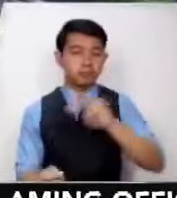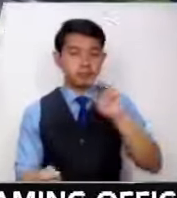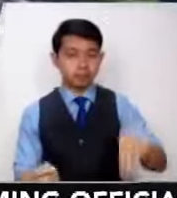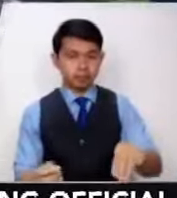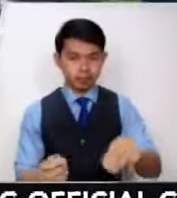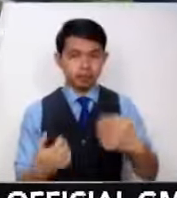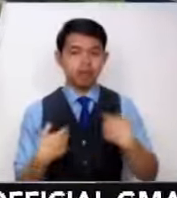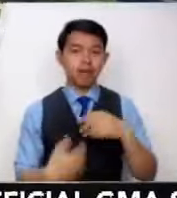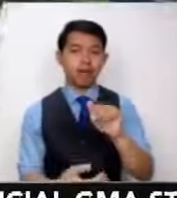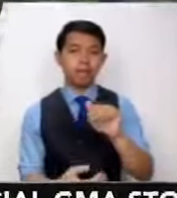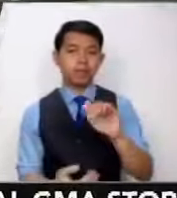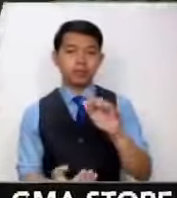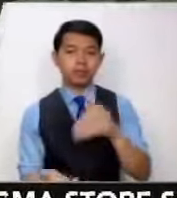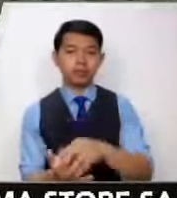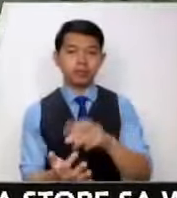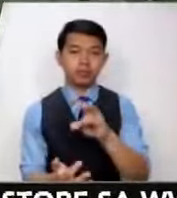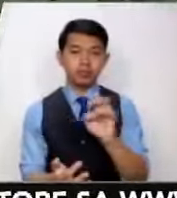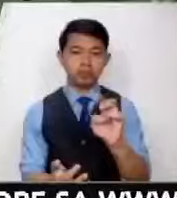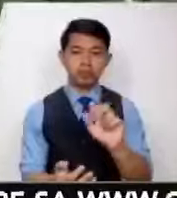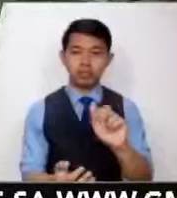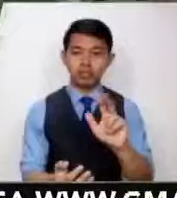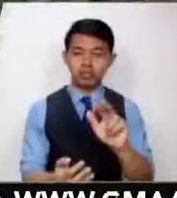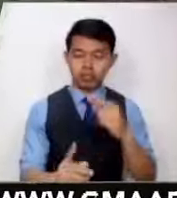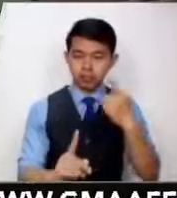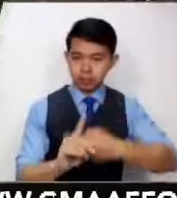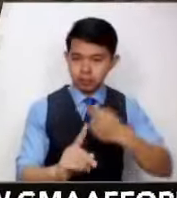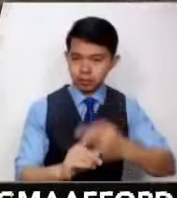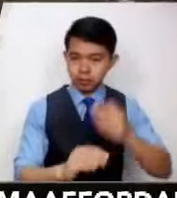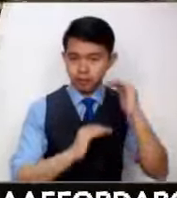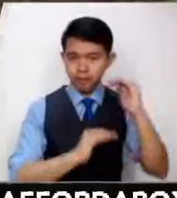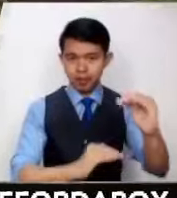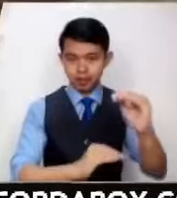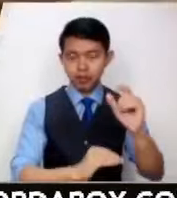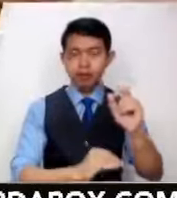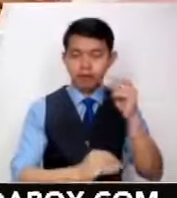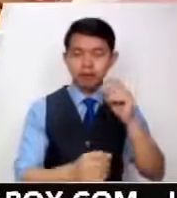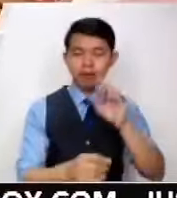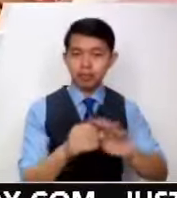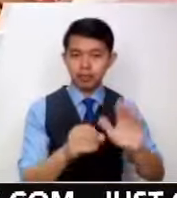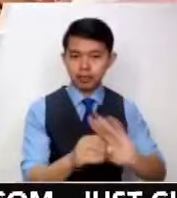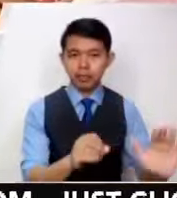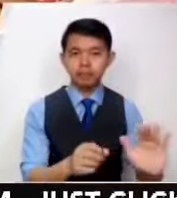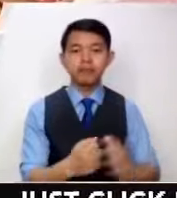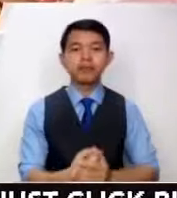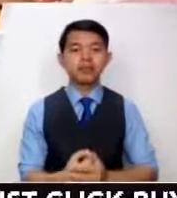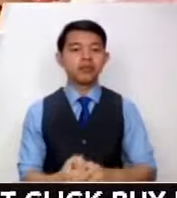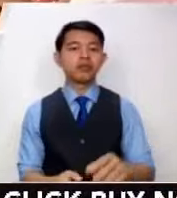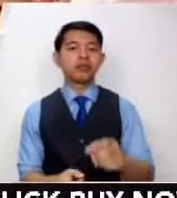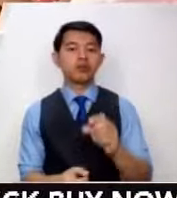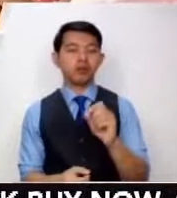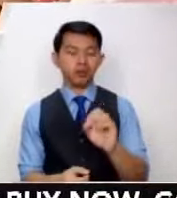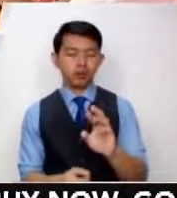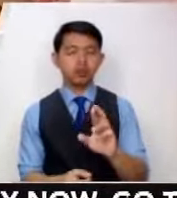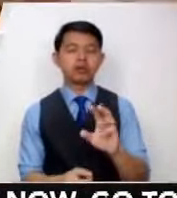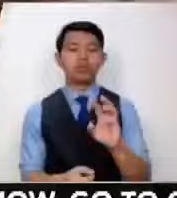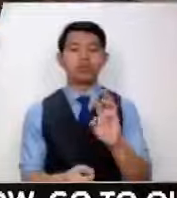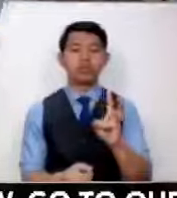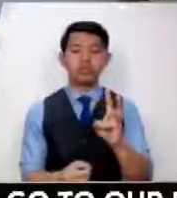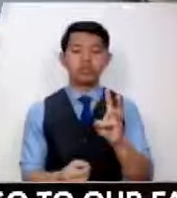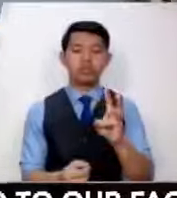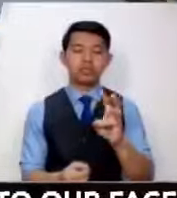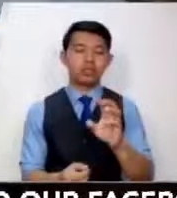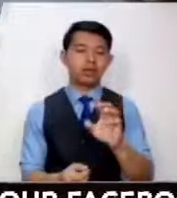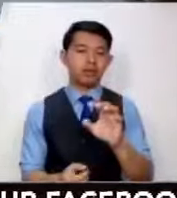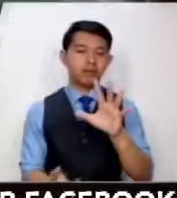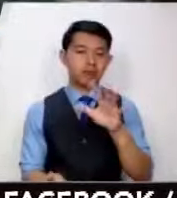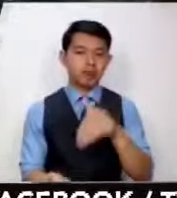income ang poverty threshold. Sa kwenta ng PSA, 69% o halos 11,000 piso dito ay para sa pagkain. Ang